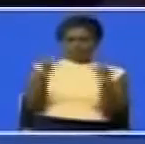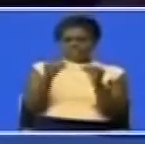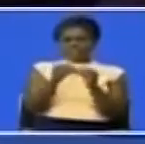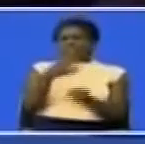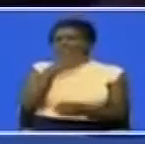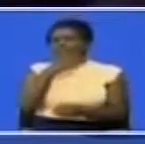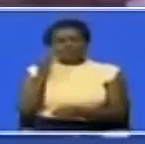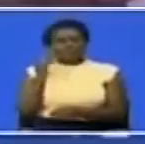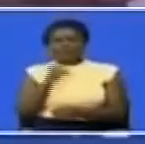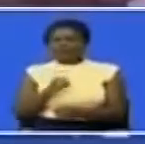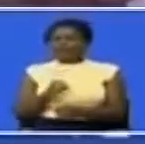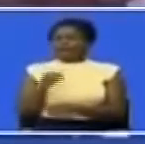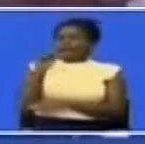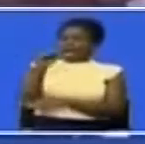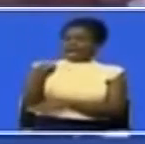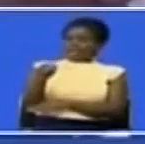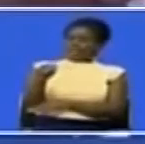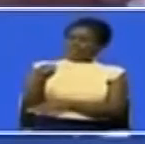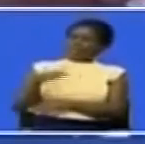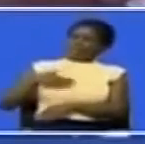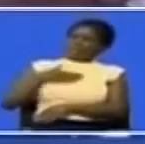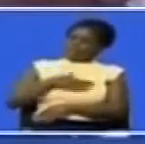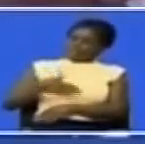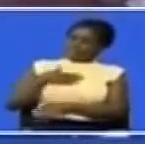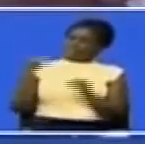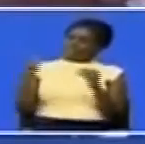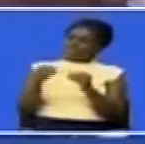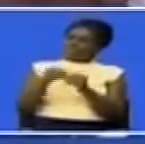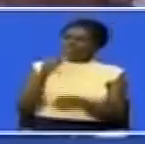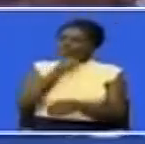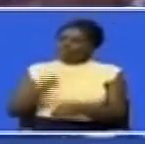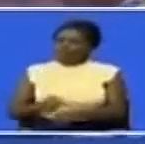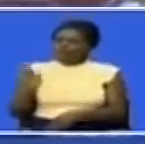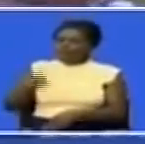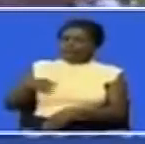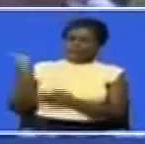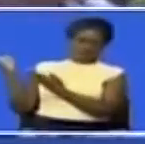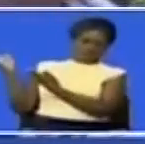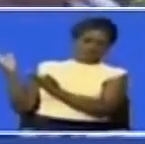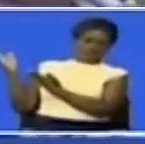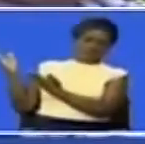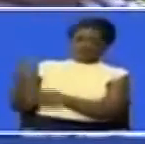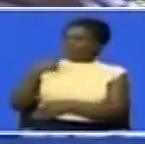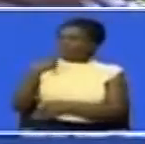yeye. Kwa hivyo anakuomba sana uitikie tumuonane ili akupasa hiyo maneno.